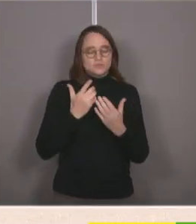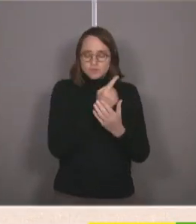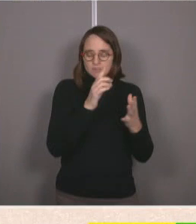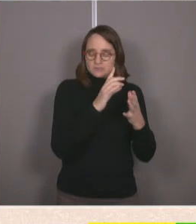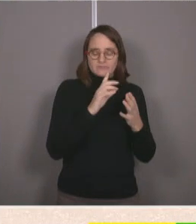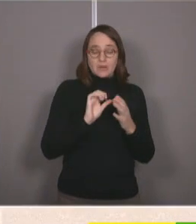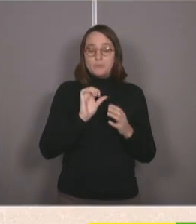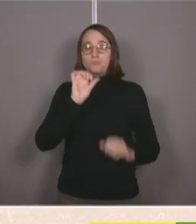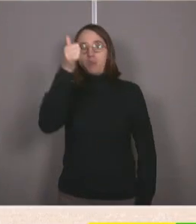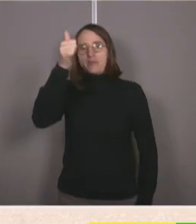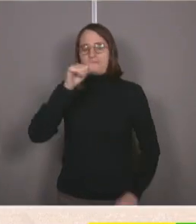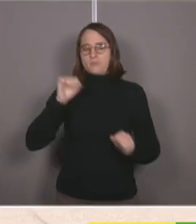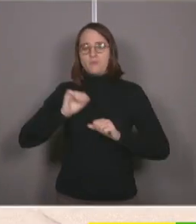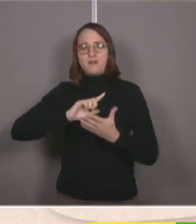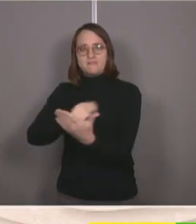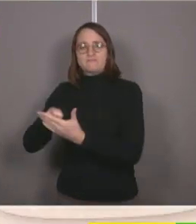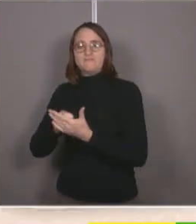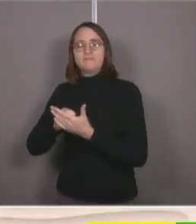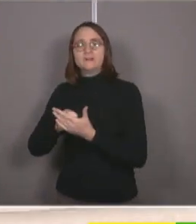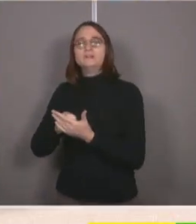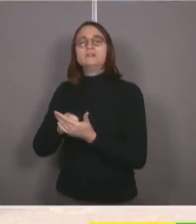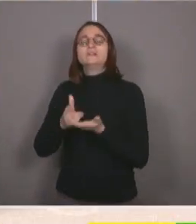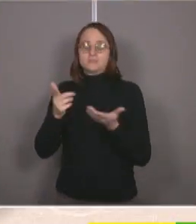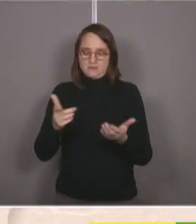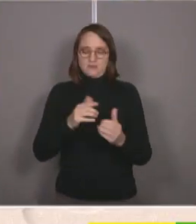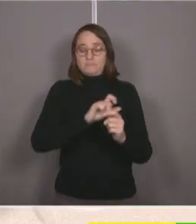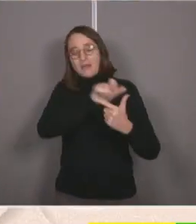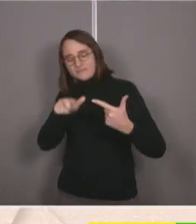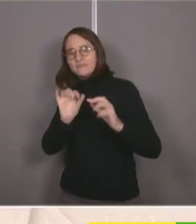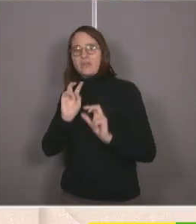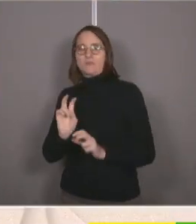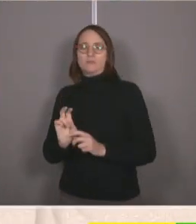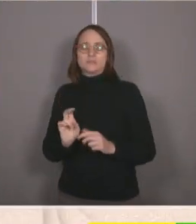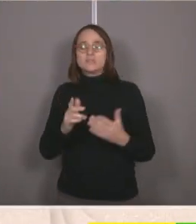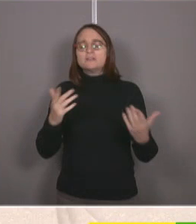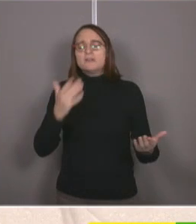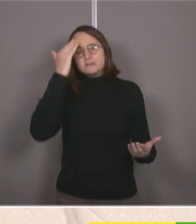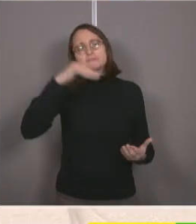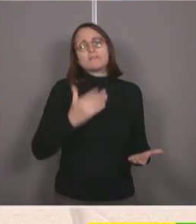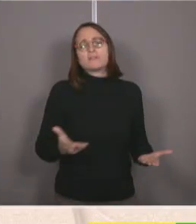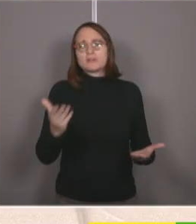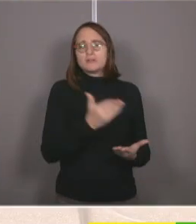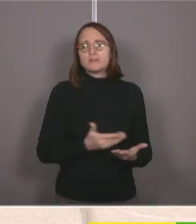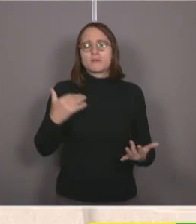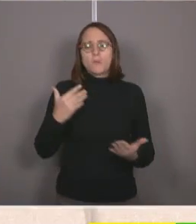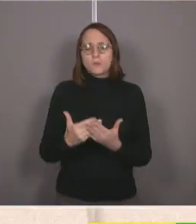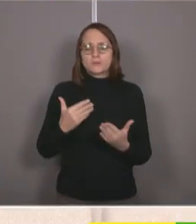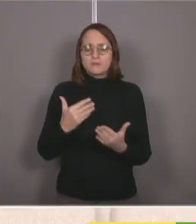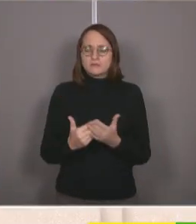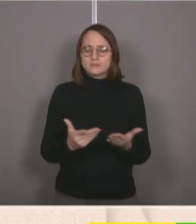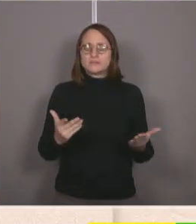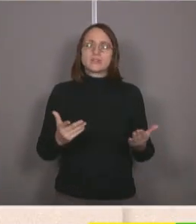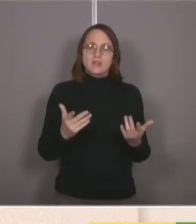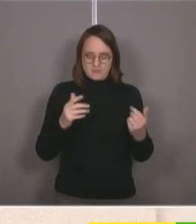passe après la question du pouvoir d'achat, et c'est d'autant plus fort qu'on est dans un contexte que vous connaissez tous particulier, où rarement la